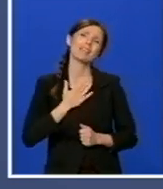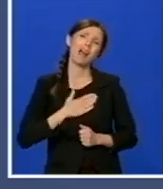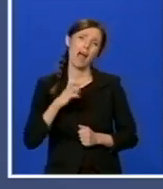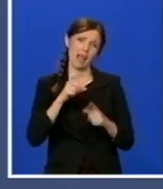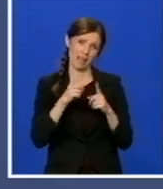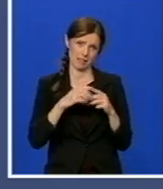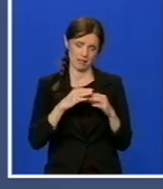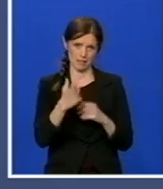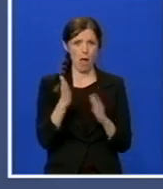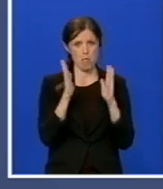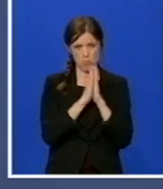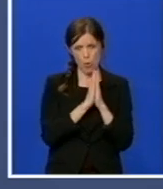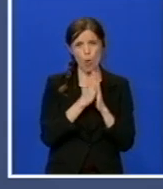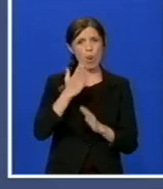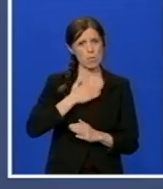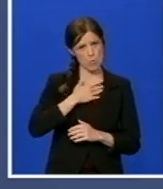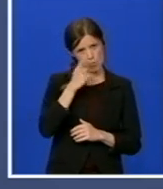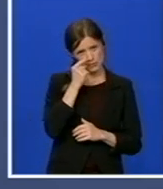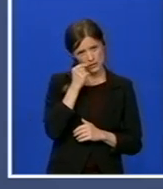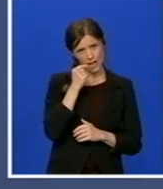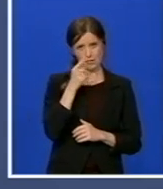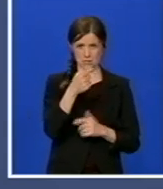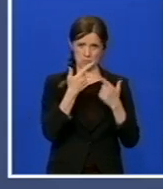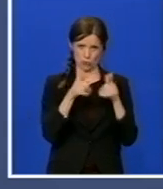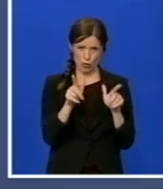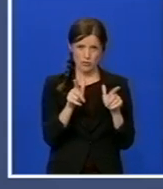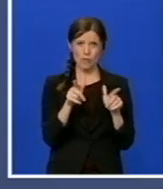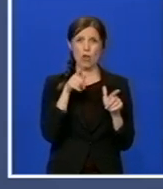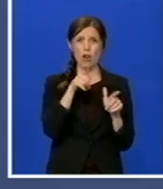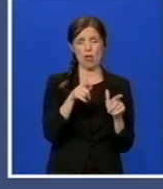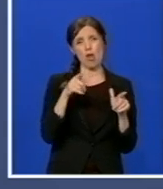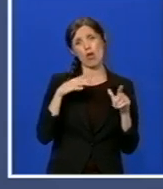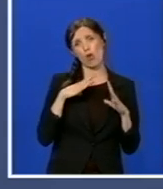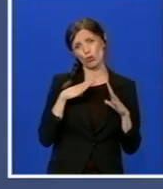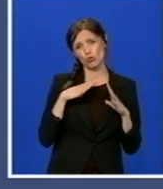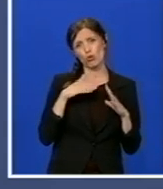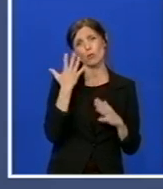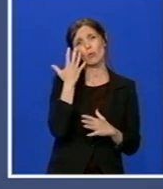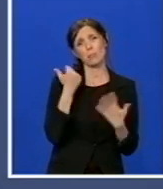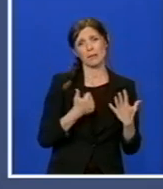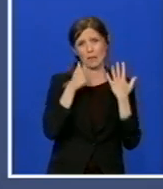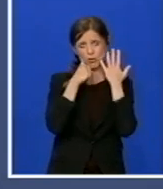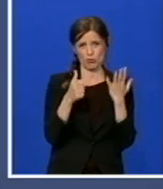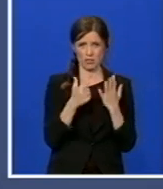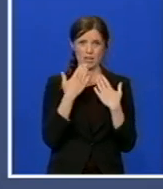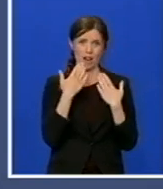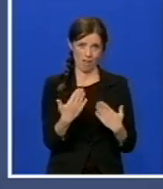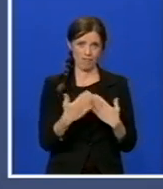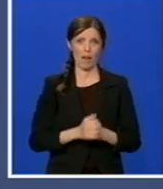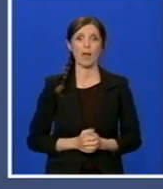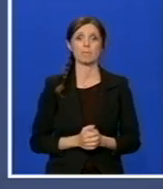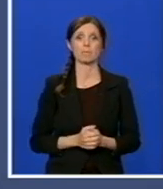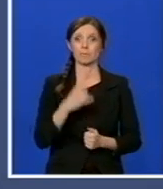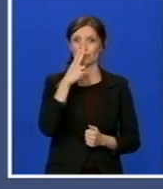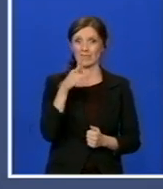molim vas da mom tati dozvolim godišnji 5 ili 6 dana. Hvala vam." Sa,